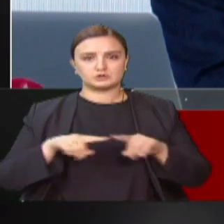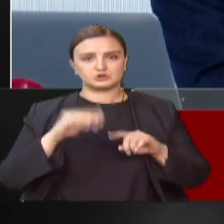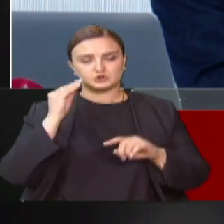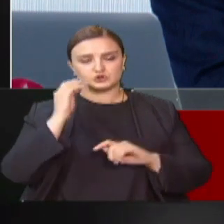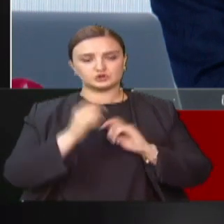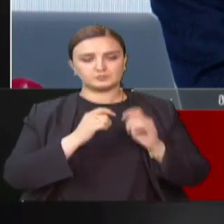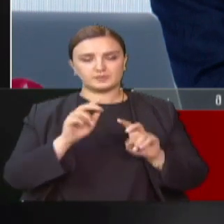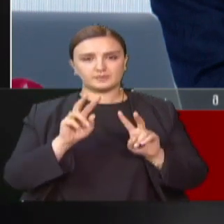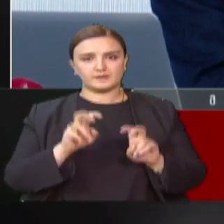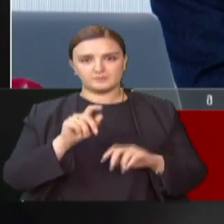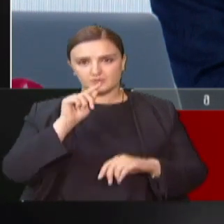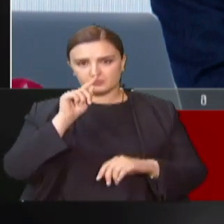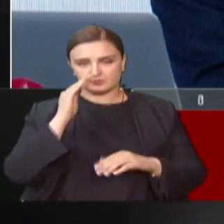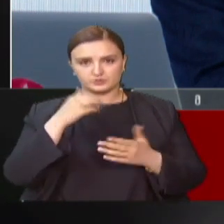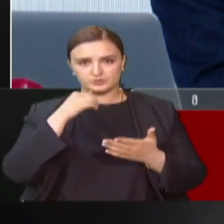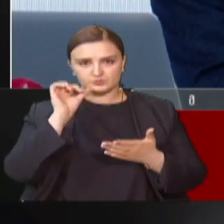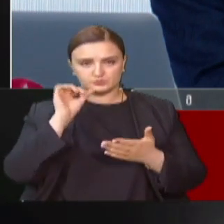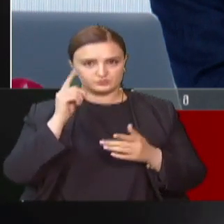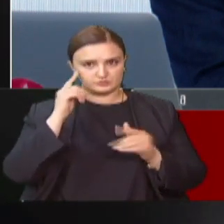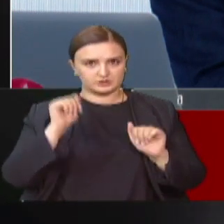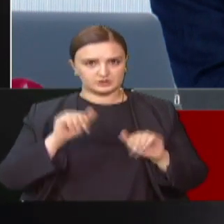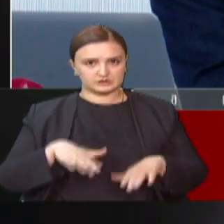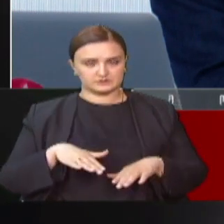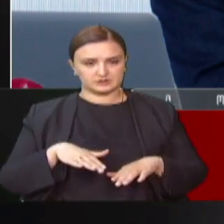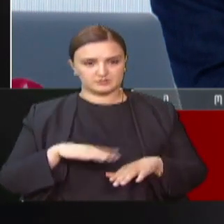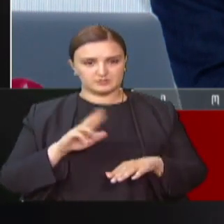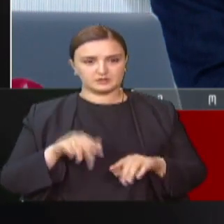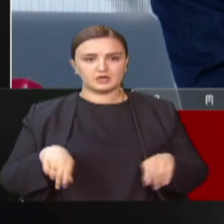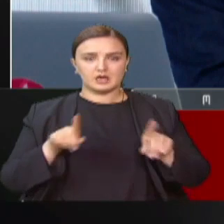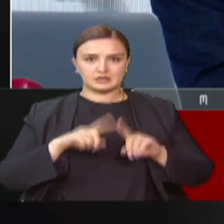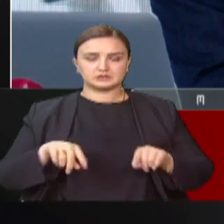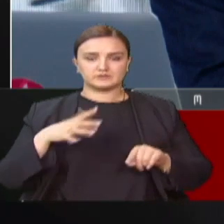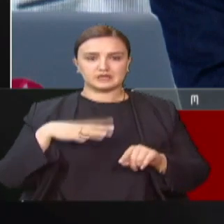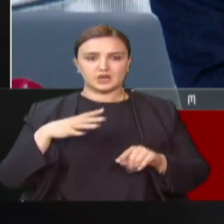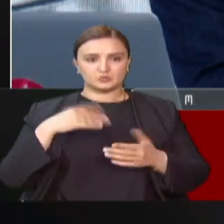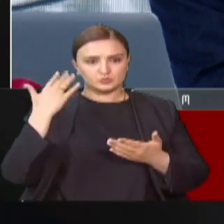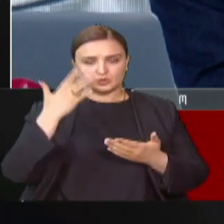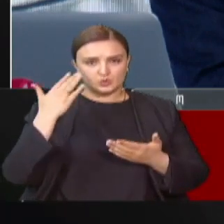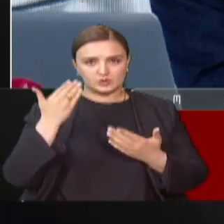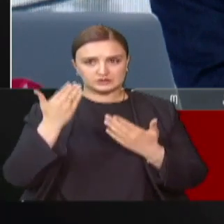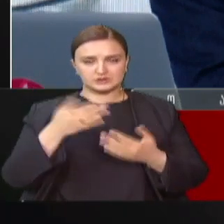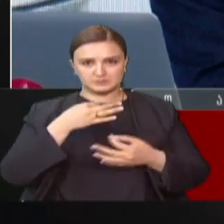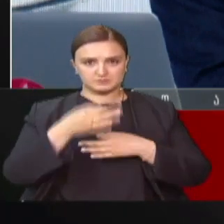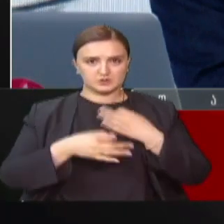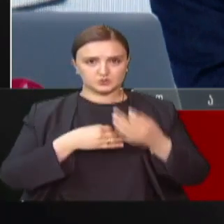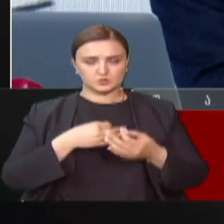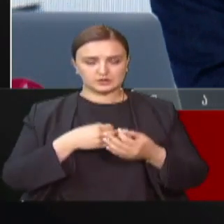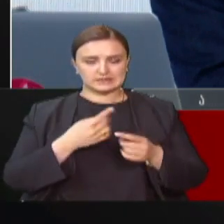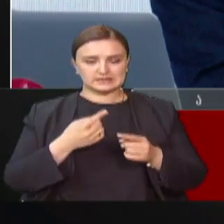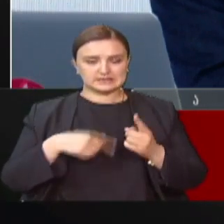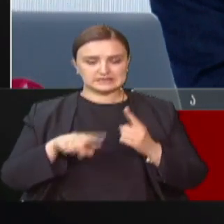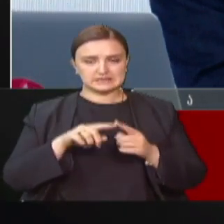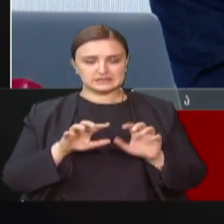არის ვლადიმერ პუტინის გუშინდელი გადაწყვეტილება და ასევე ქართული ოცნების გამოხმაურება.